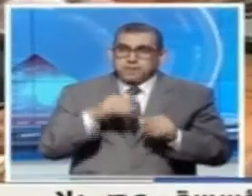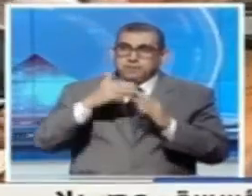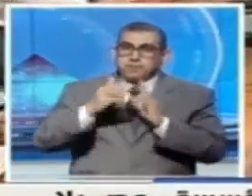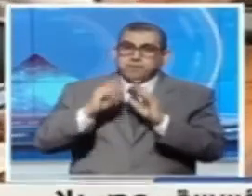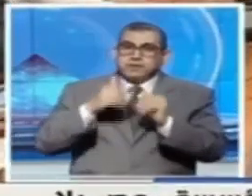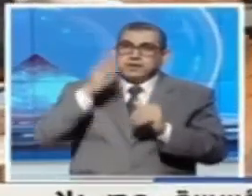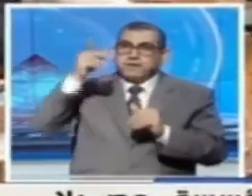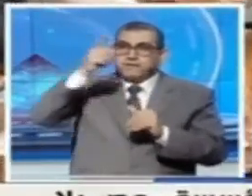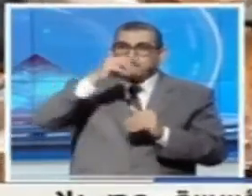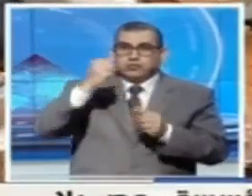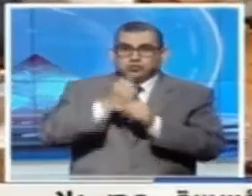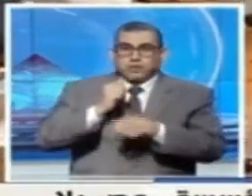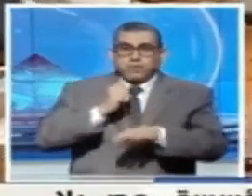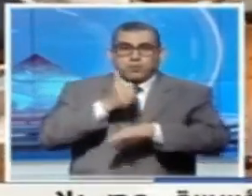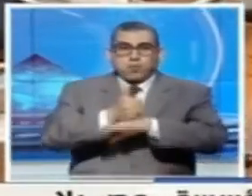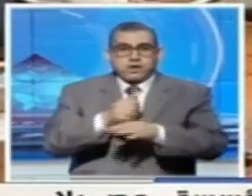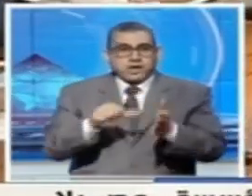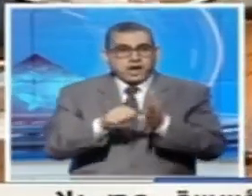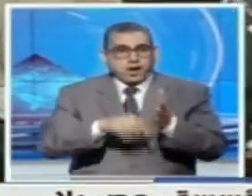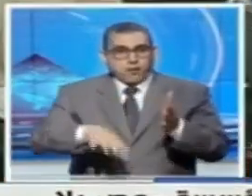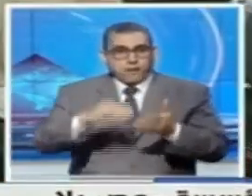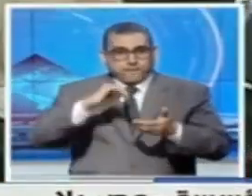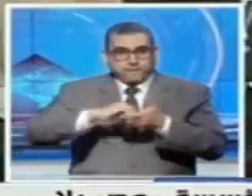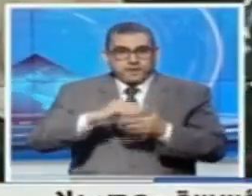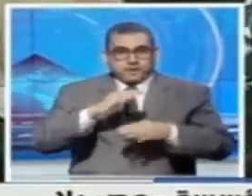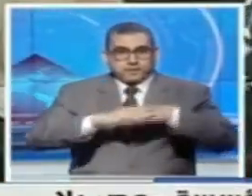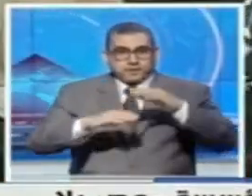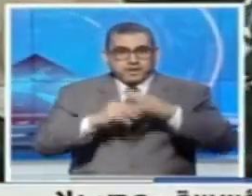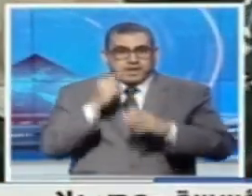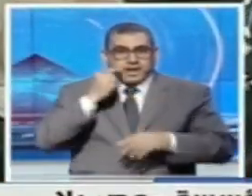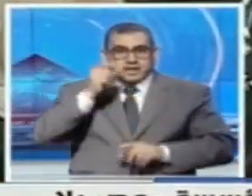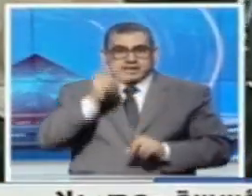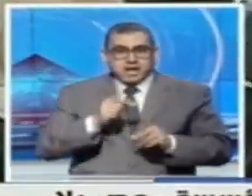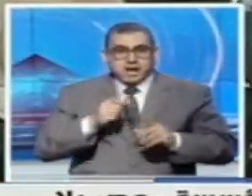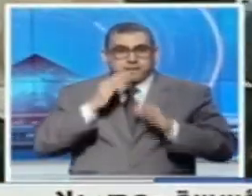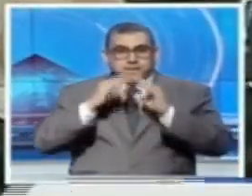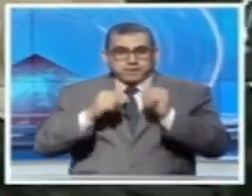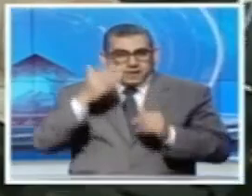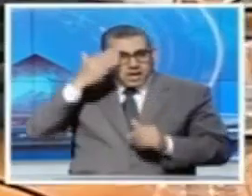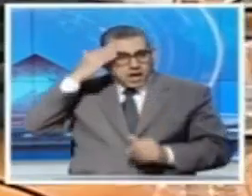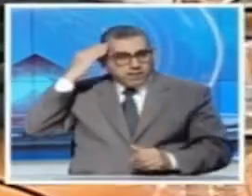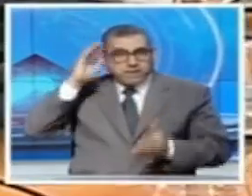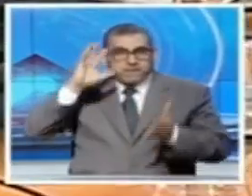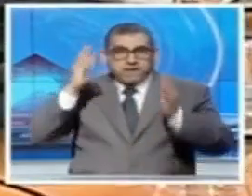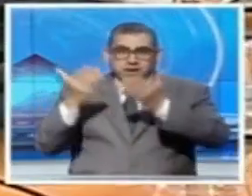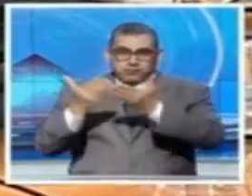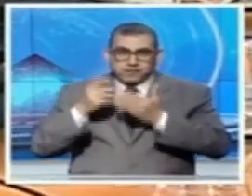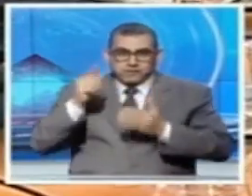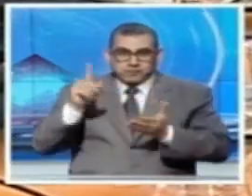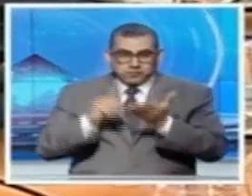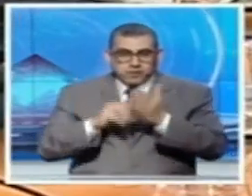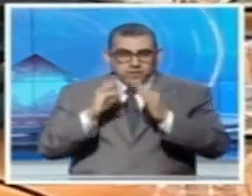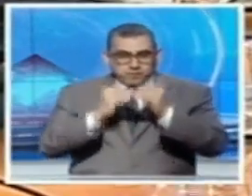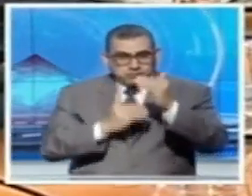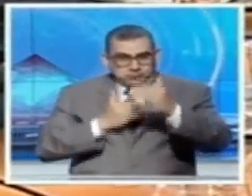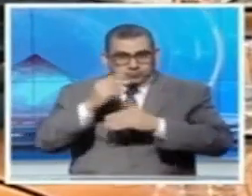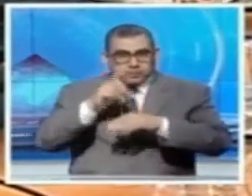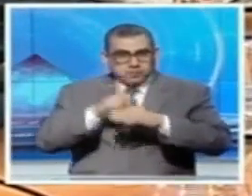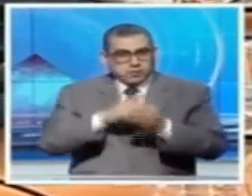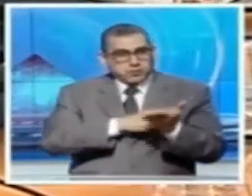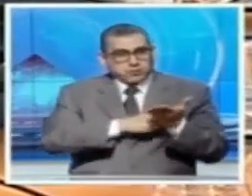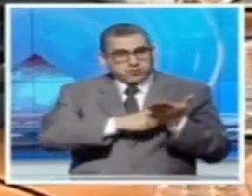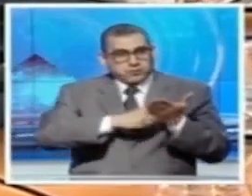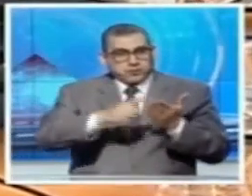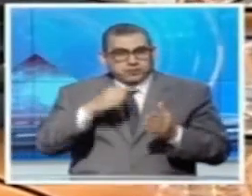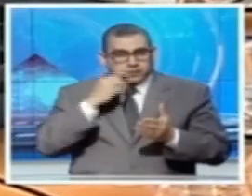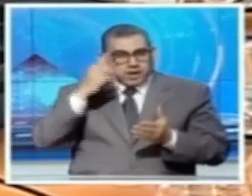ومؤسسات المجتمع المدني في خطوة لبناء الإنسان المصري من خلال خبرات عالمية لتصبح مصر بلا مرض